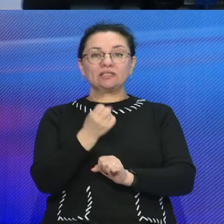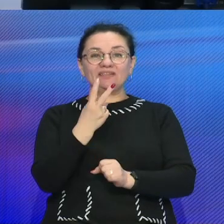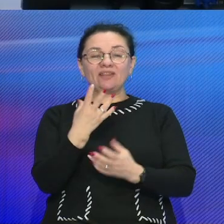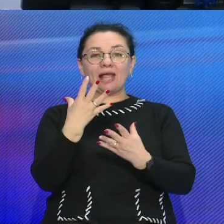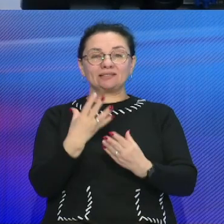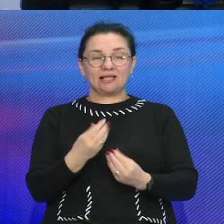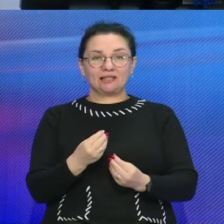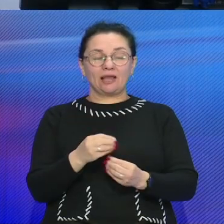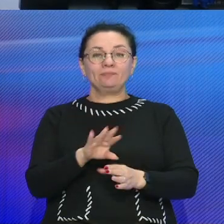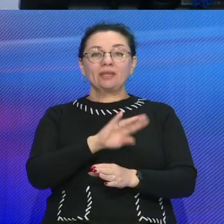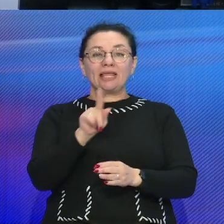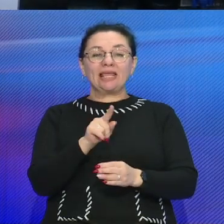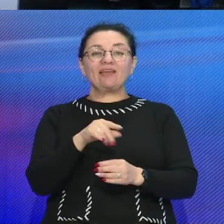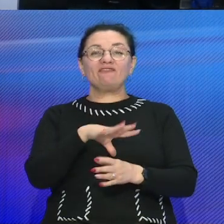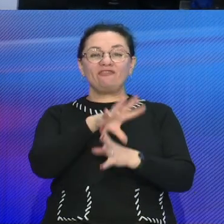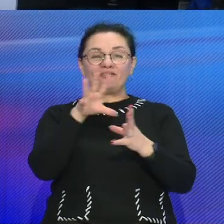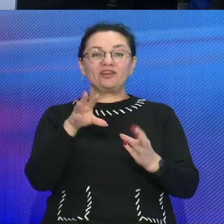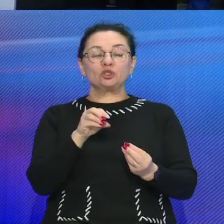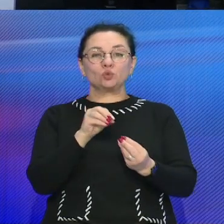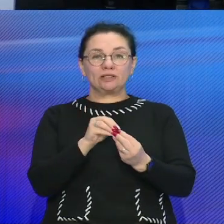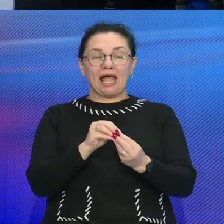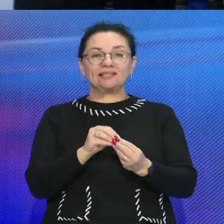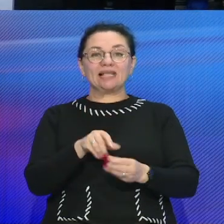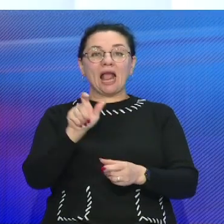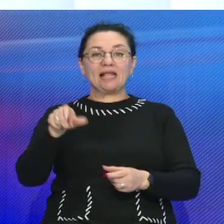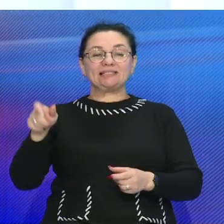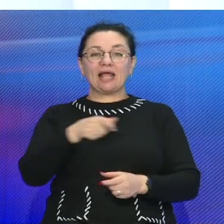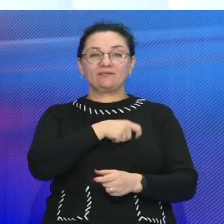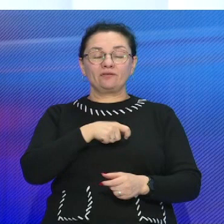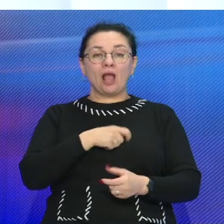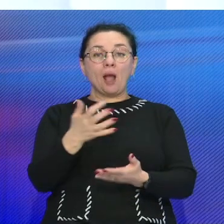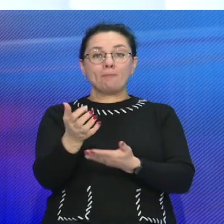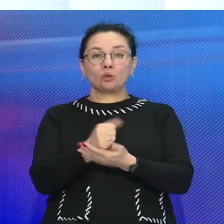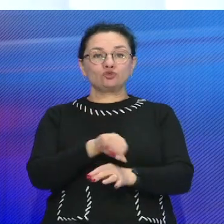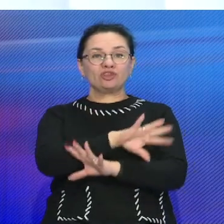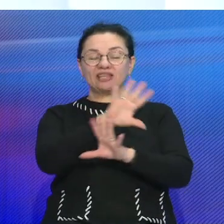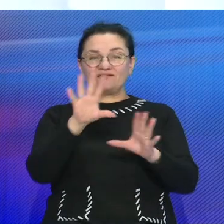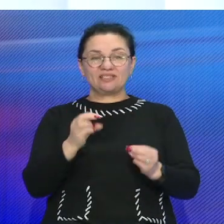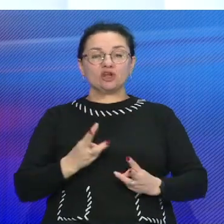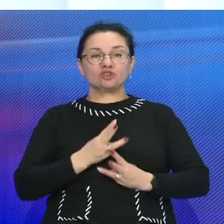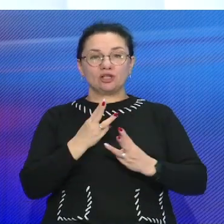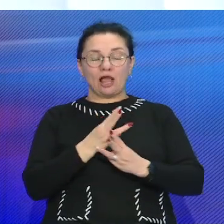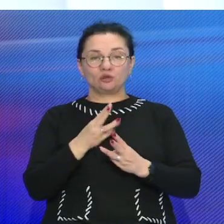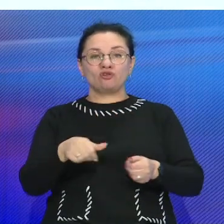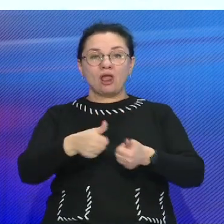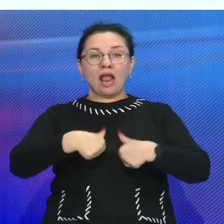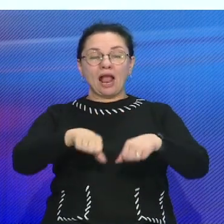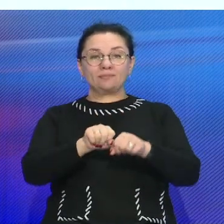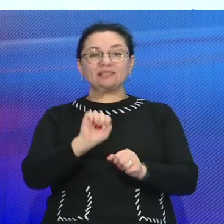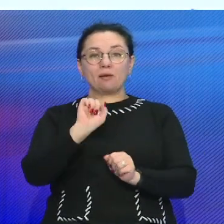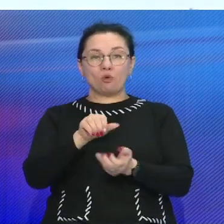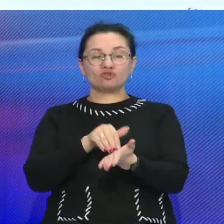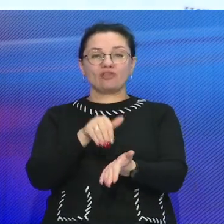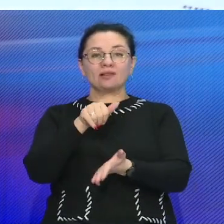Не выключана, што ў выніку пасведчанні кандыдата ў дэпутаты атрымаюць не ўсе прэтэндэнты. У рэгістрацыі камісія можа і адмовіць, напрыклад, калі